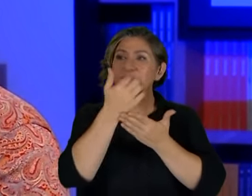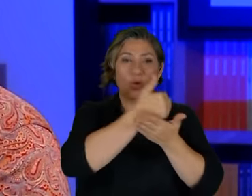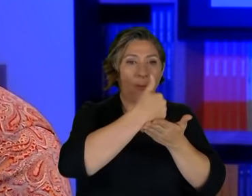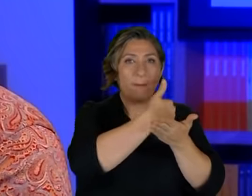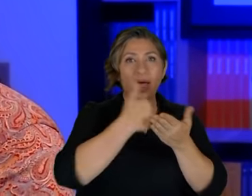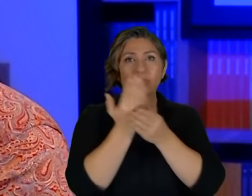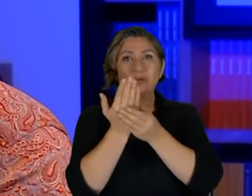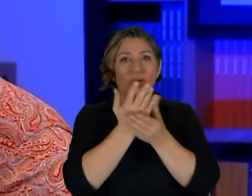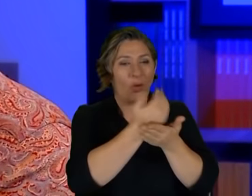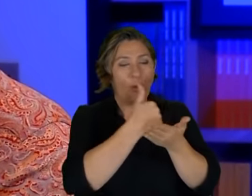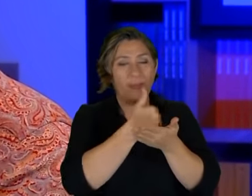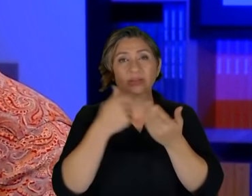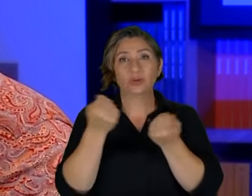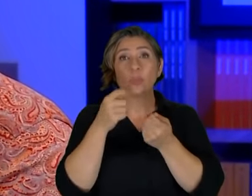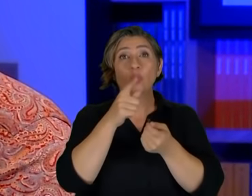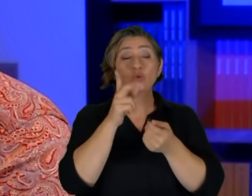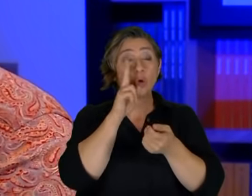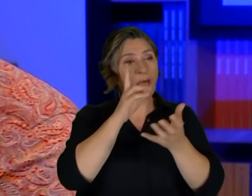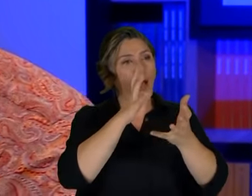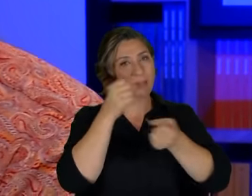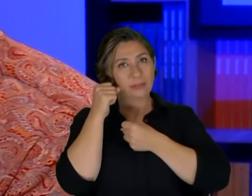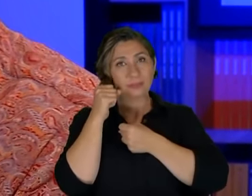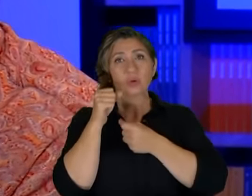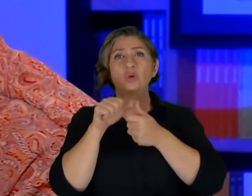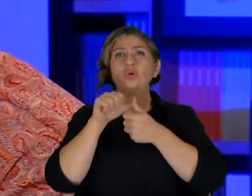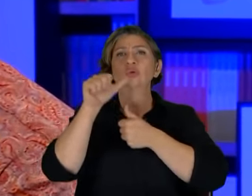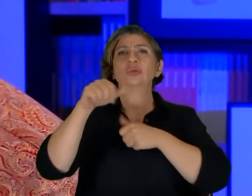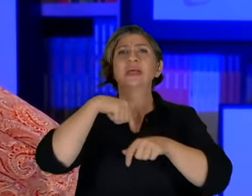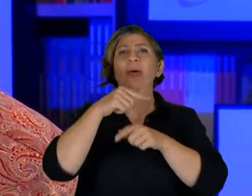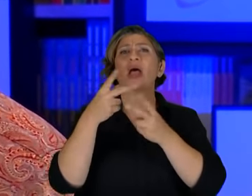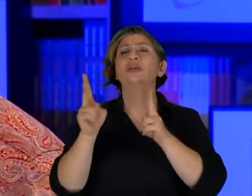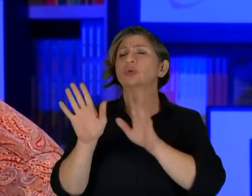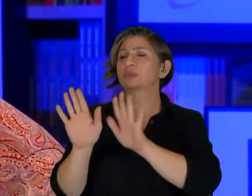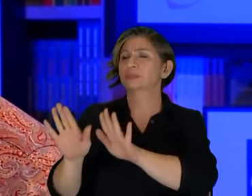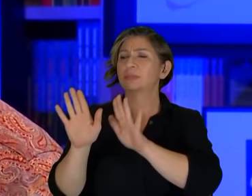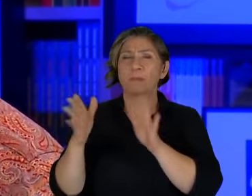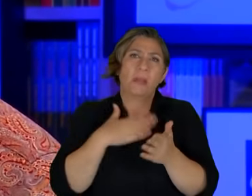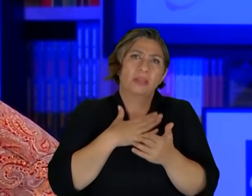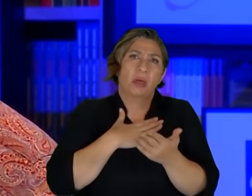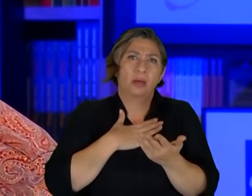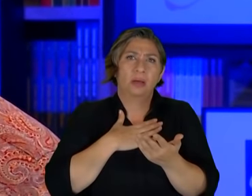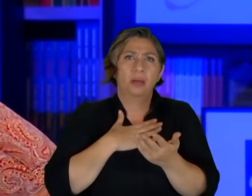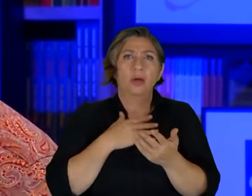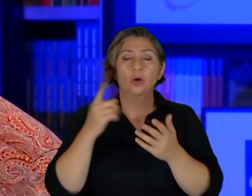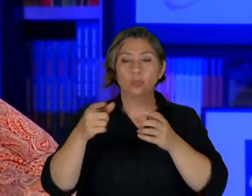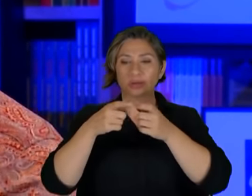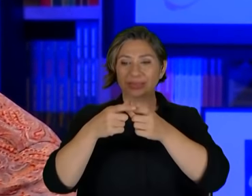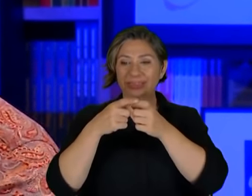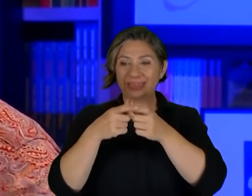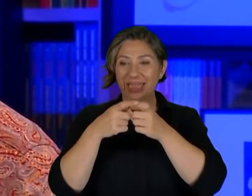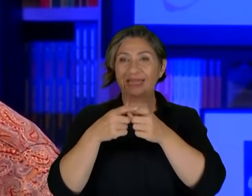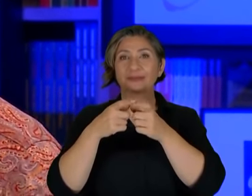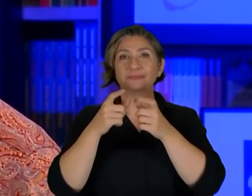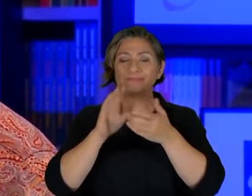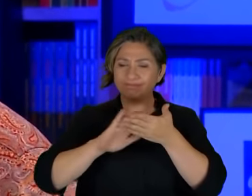çalışıyorum. Arşivi sonunda aldım ve uzun zamandır açmıyordum. Orada duruyordu bende olduğu için. Bu